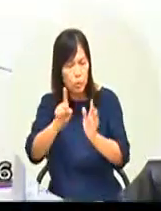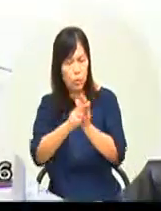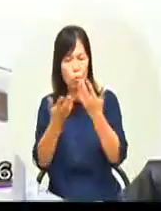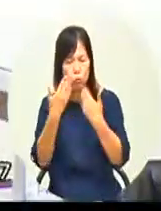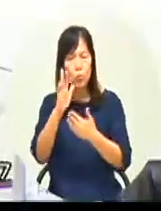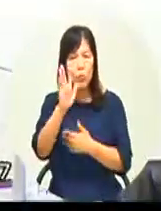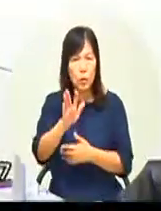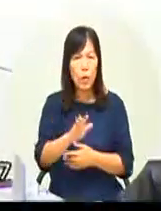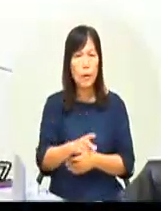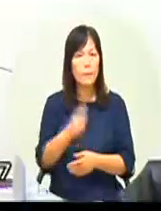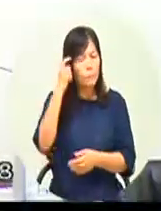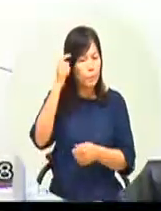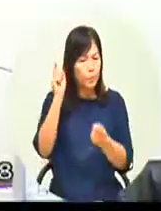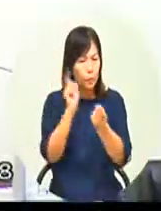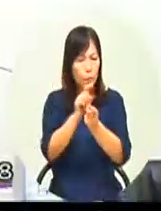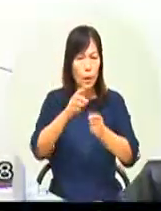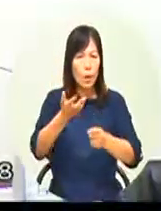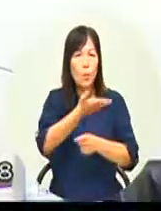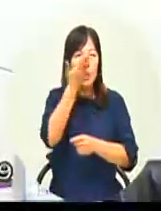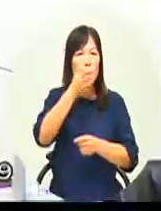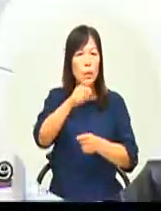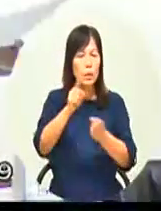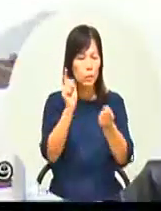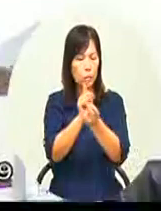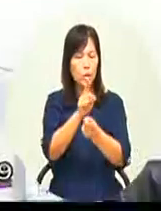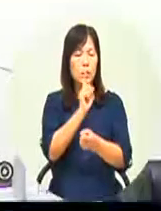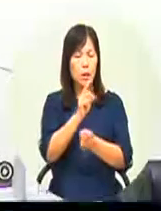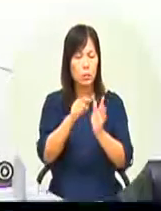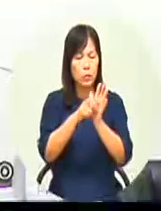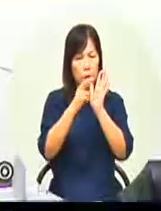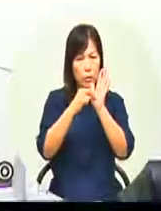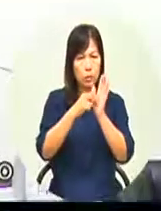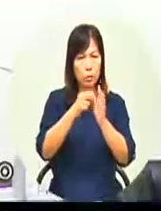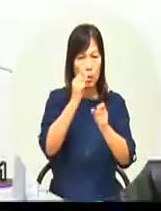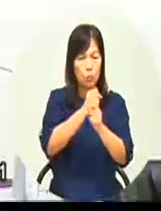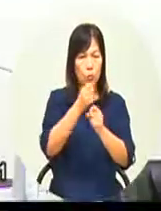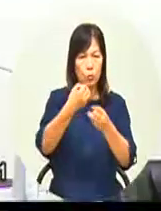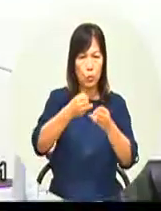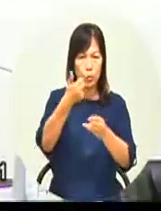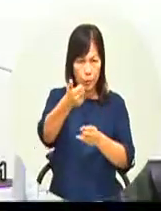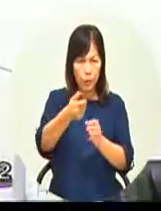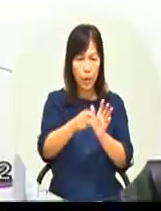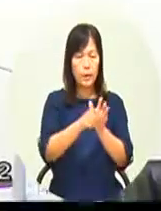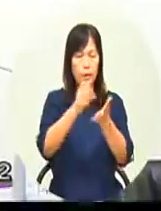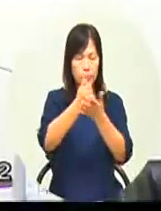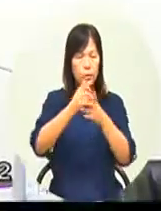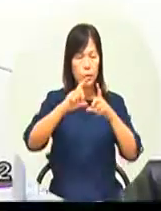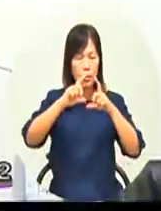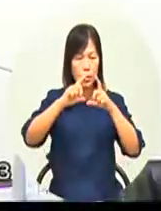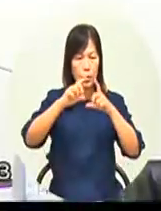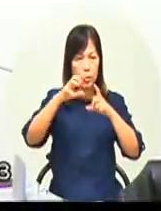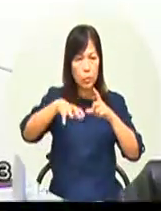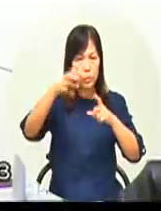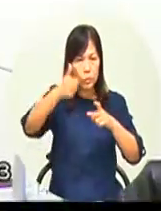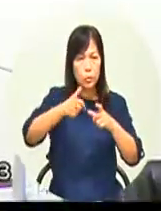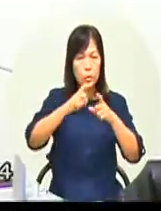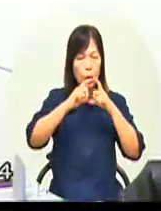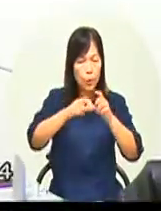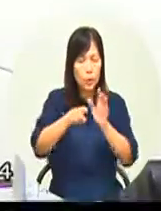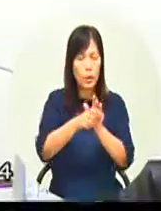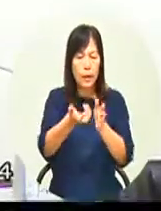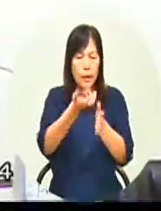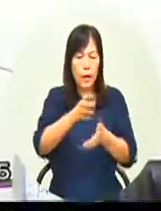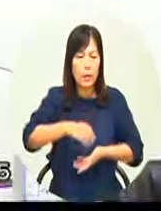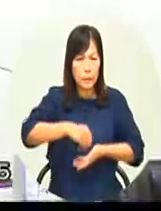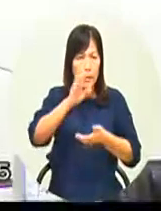果你要发展我们的观光，我想对你来讲可以有更好的一个作为。那局长请你答复一下，对于刚才本席的一个